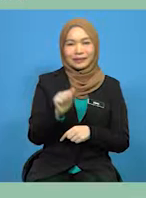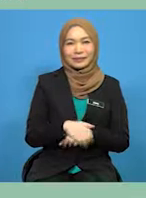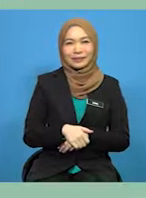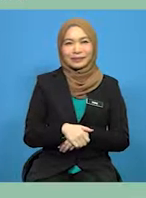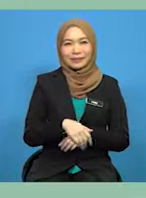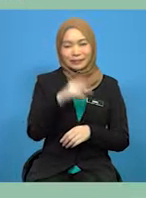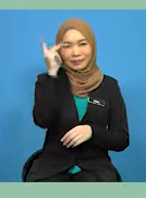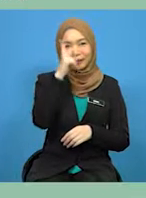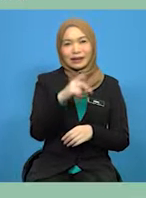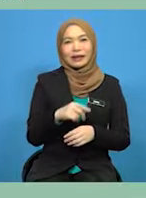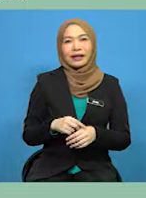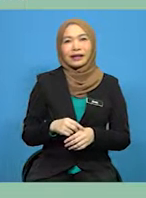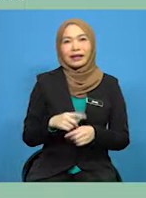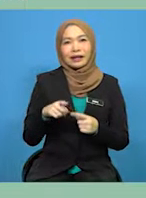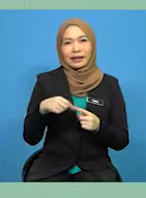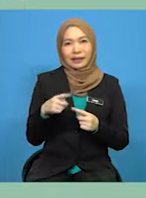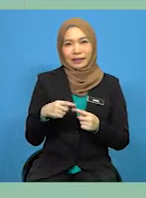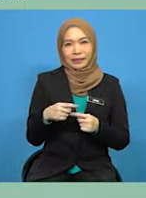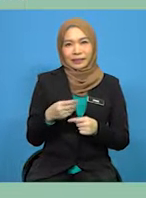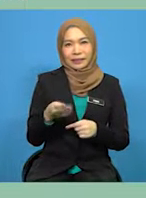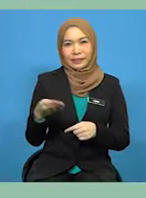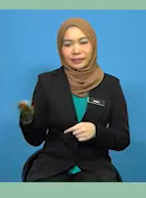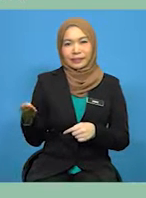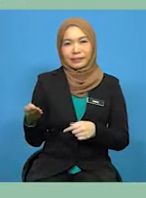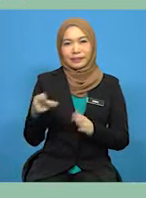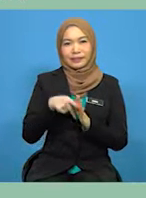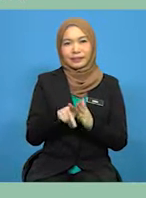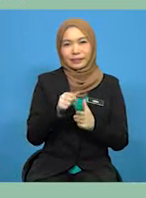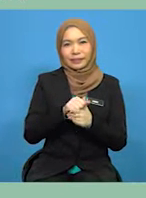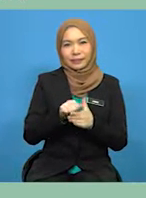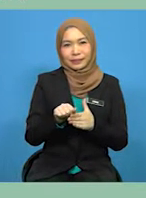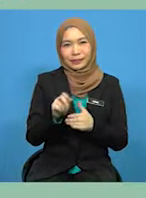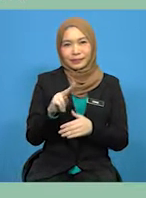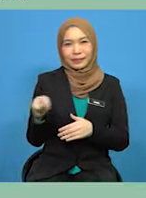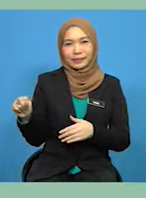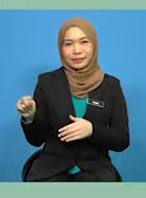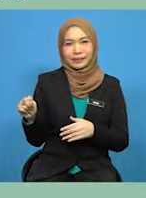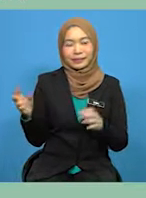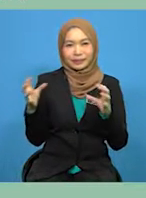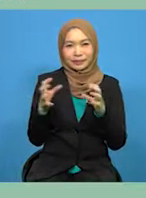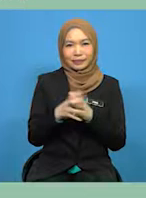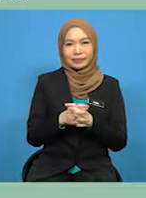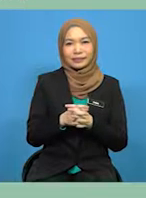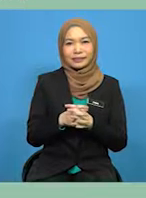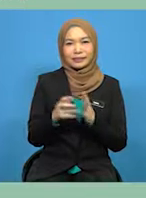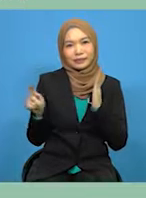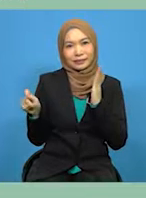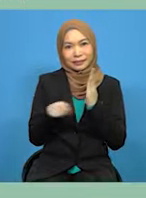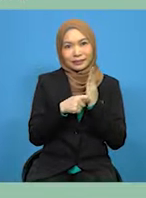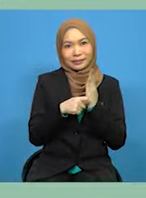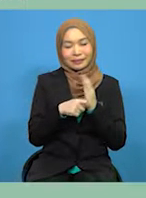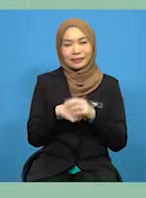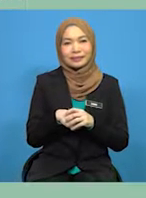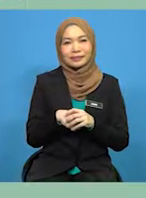Kerana apabila nilai barang perantaraan dan barang akhir dicampurkan,